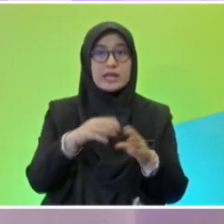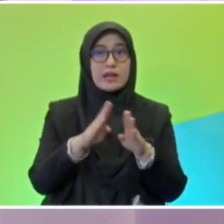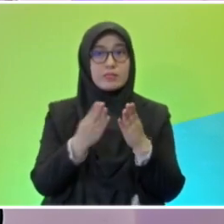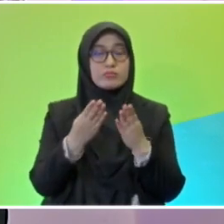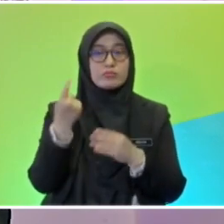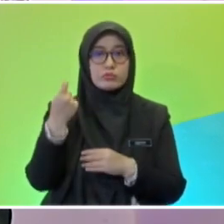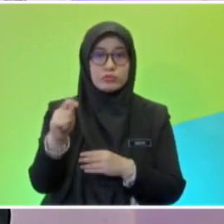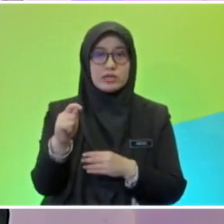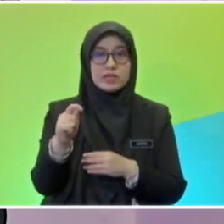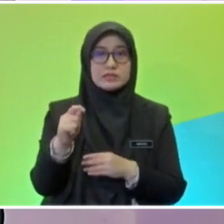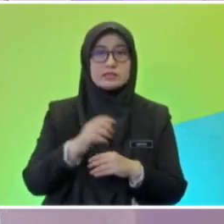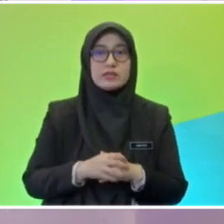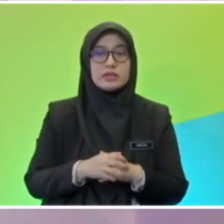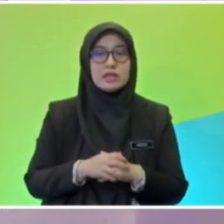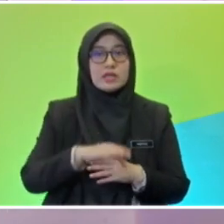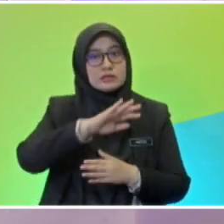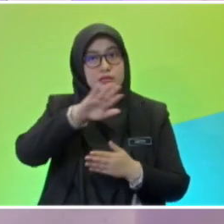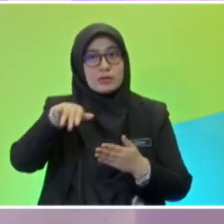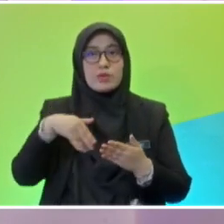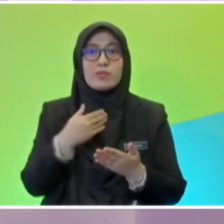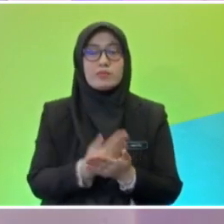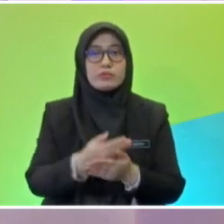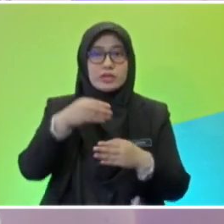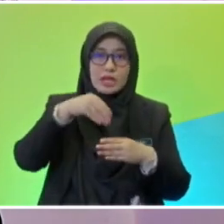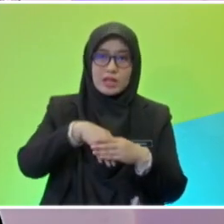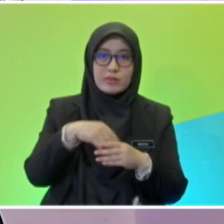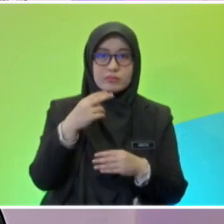ada yang menyebut tentang Cukai Cukai cukai